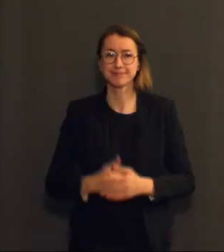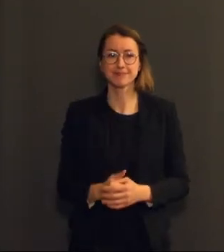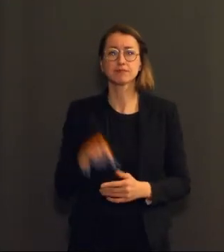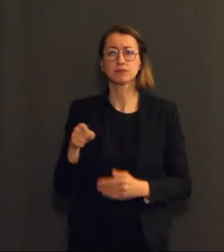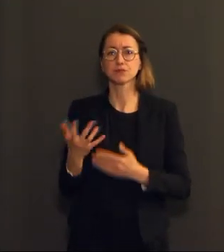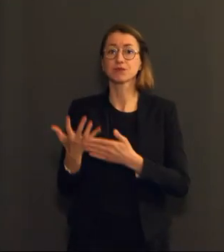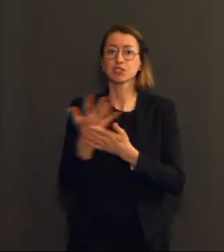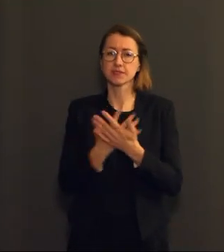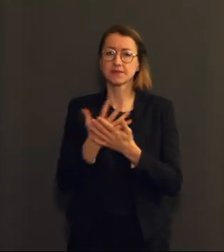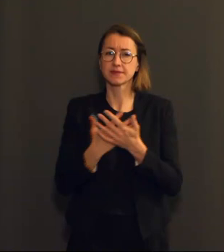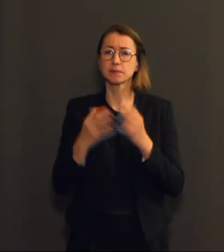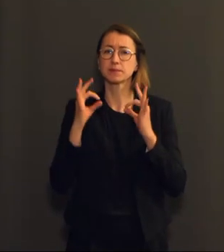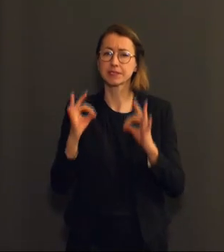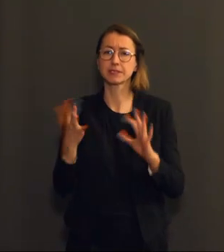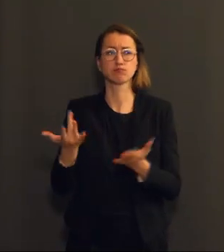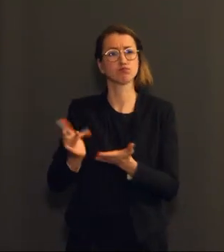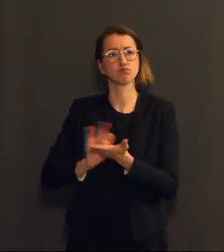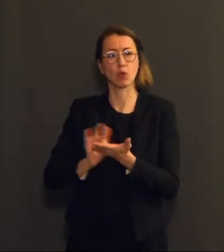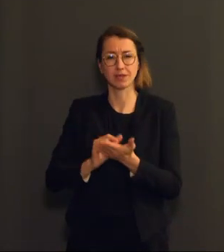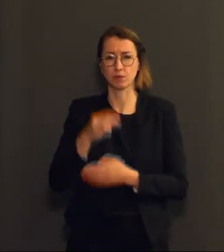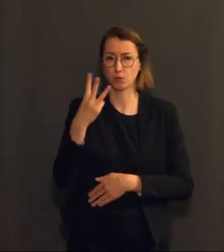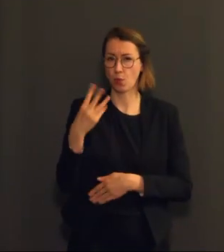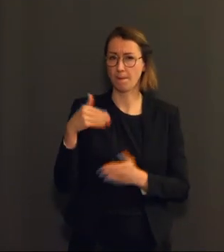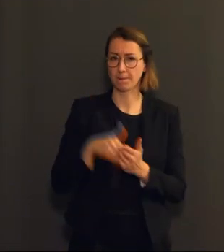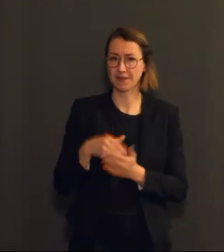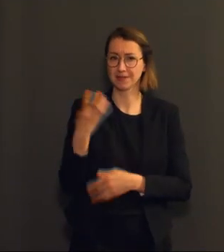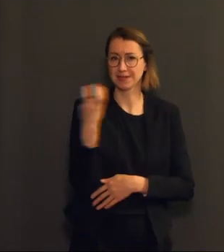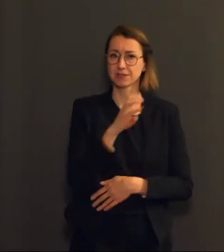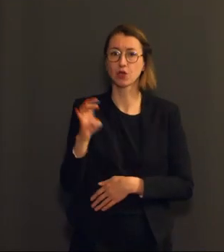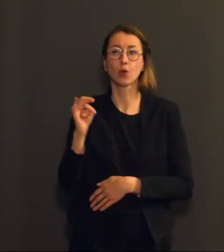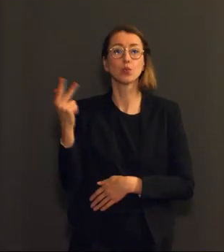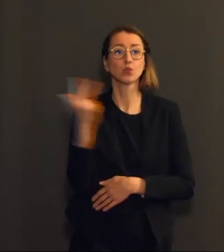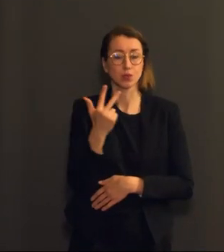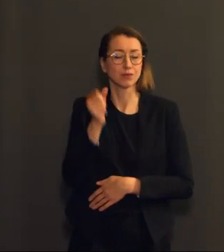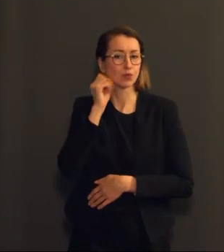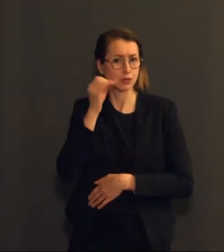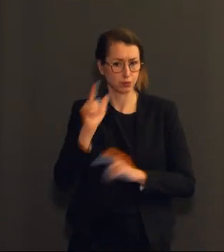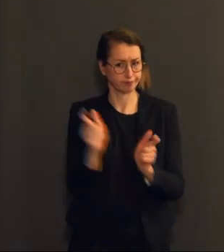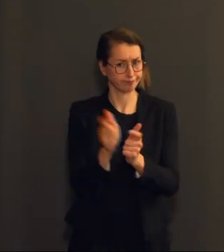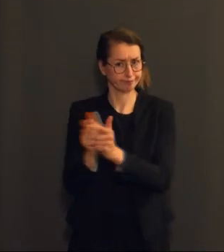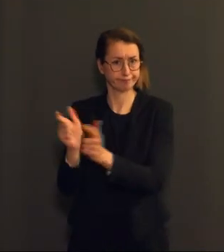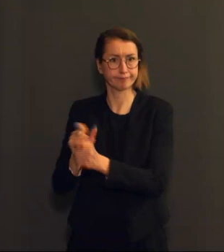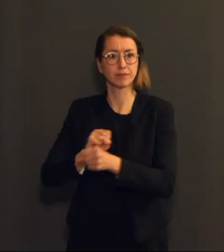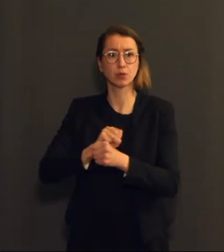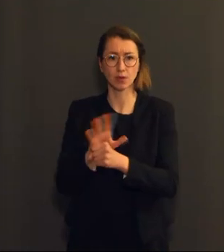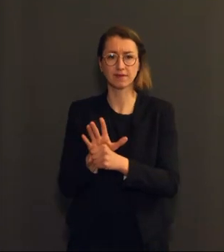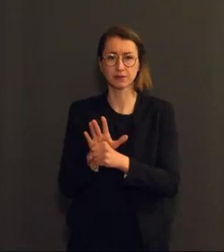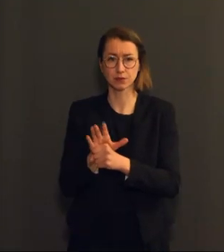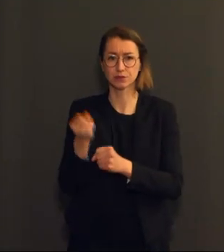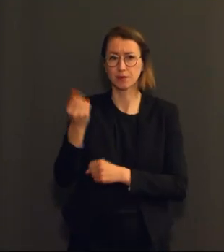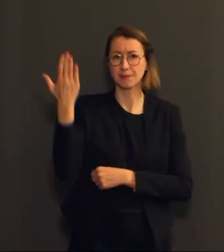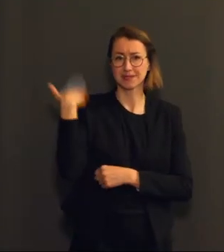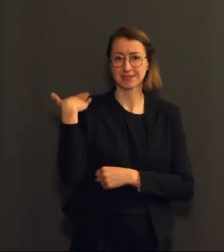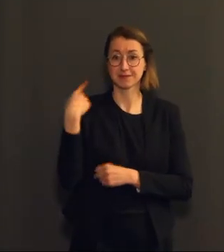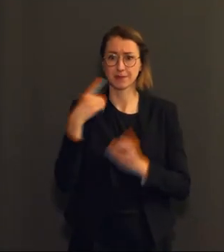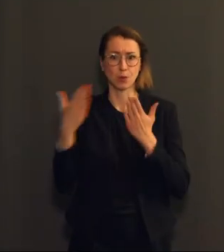moyenne 3448 nouvelles contaminations la semaine dernière. C'est une diminution de 2%.